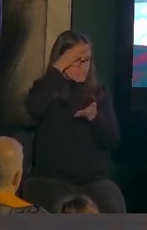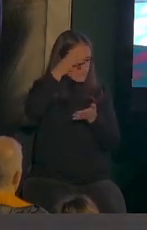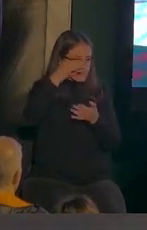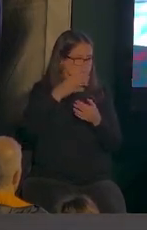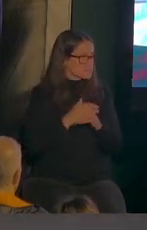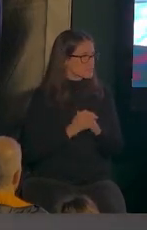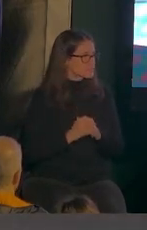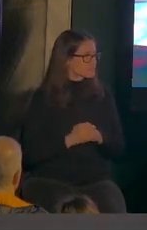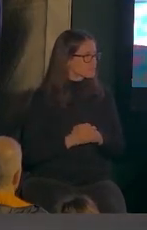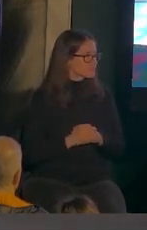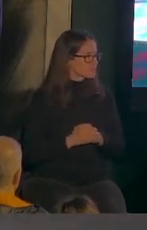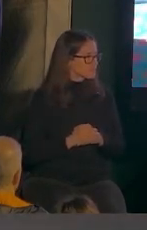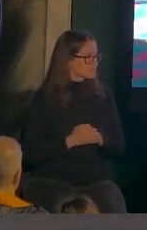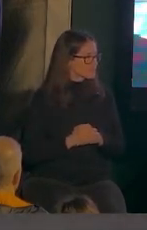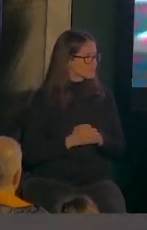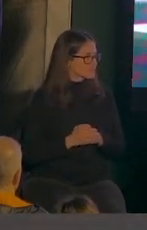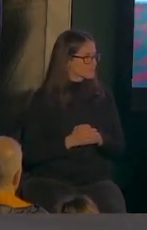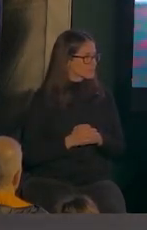Es veu?